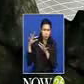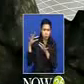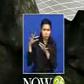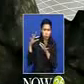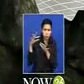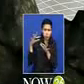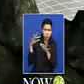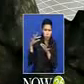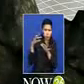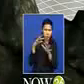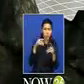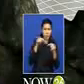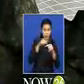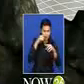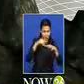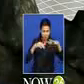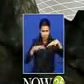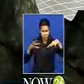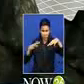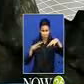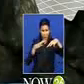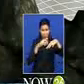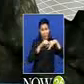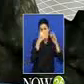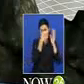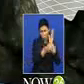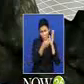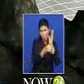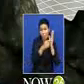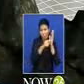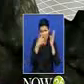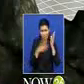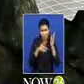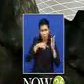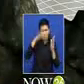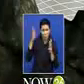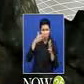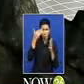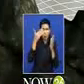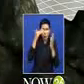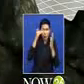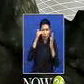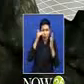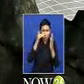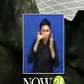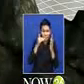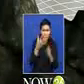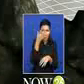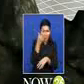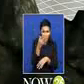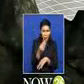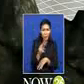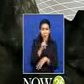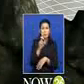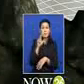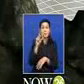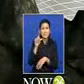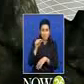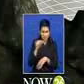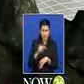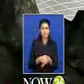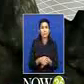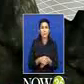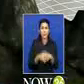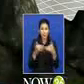ณะที่ขึ้นบริเวณของชายฝั่งทางด้านตะวันออกเมืองหัวเหลียนนั้นนะครับความเร็วลมลดลงเหลือ227กิโลเมตรต่อชั่วโมงนะ